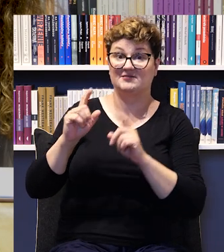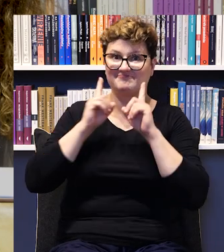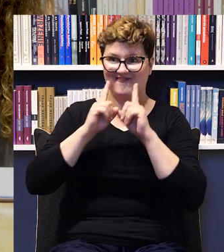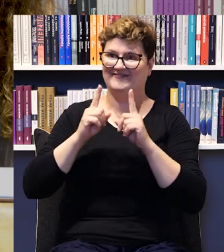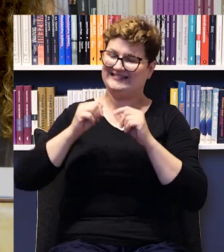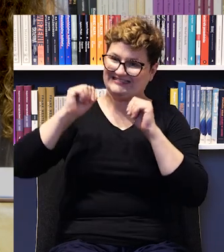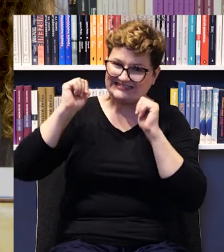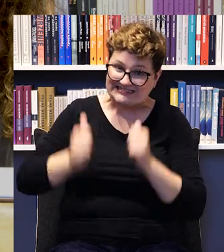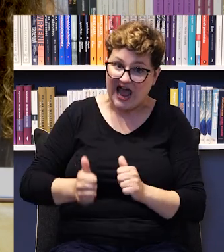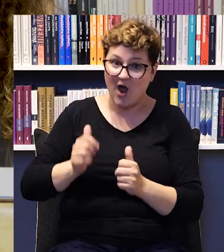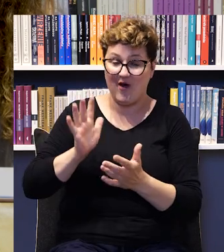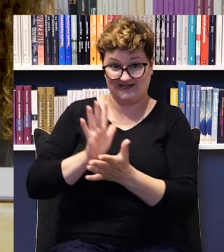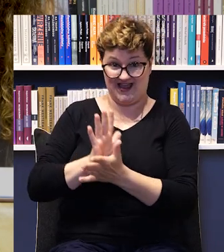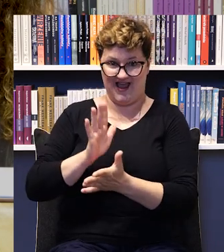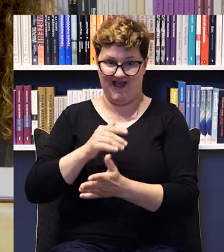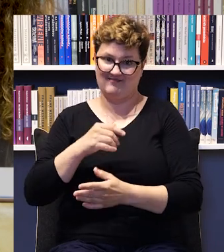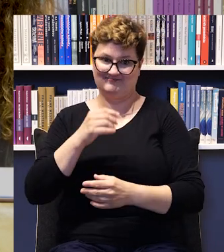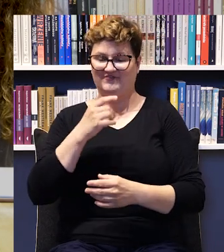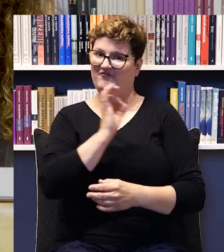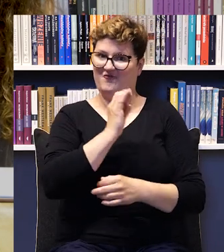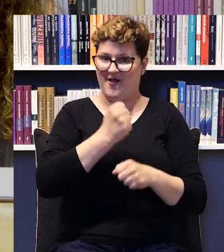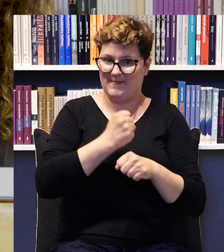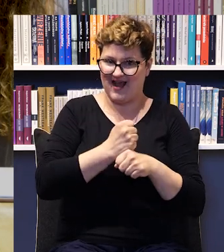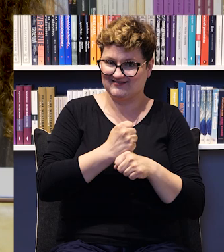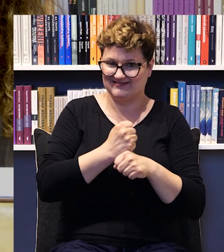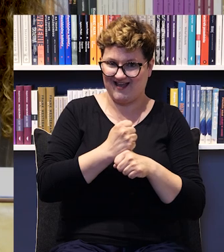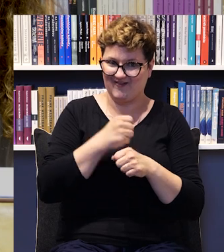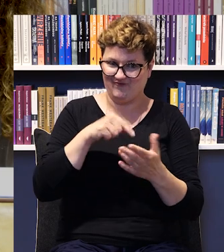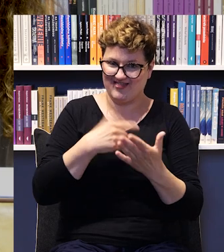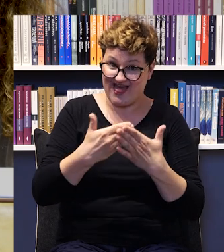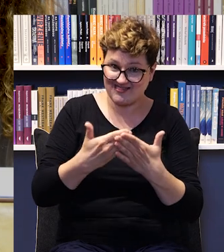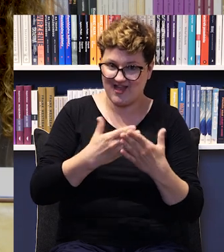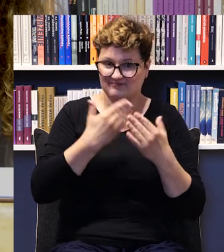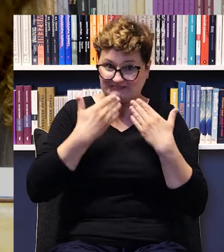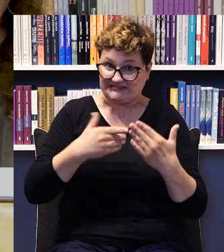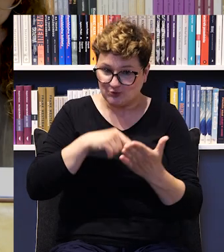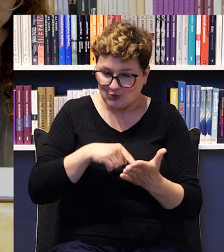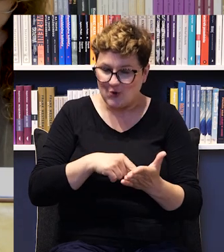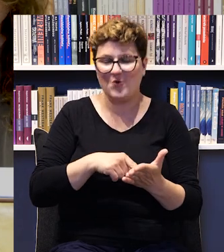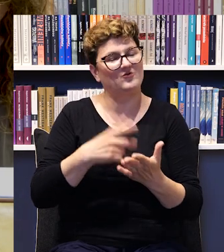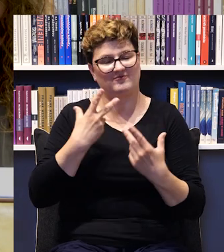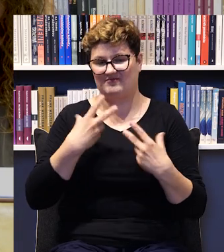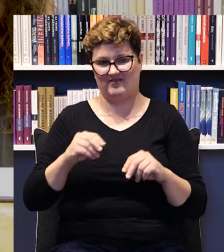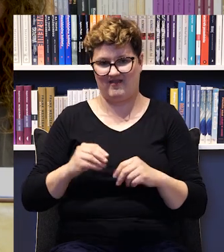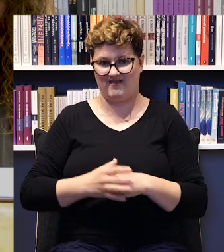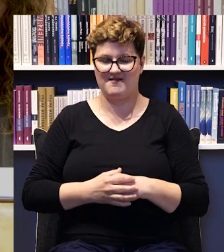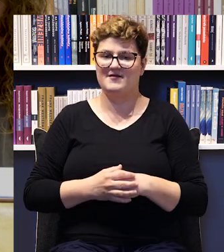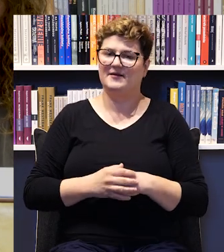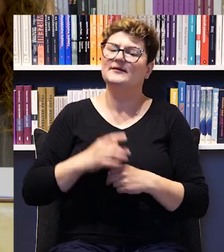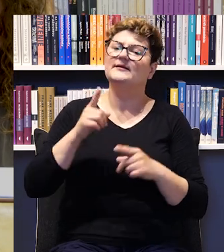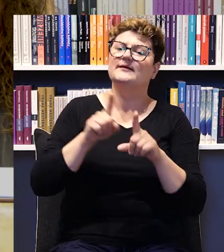cecha tej pracy tak w ogóle, no nie? I też to, że to też jest